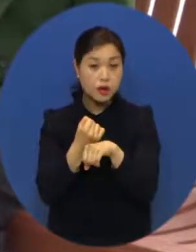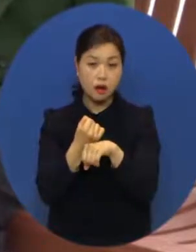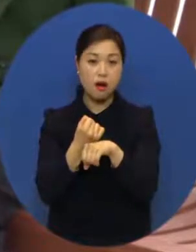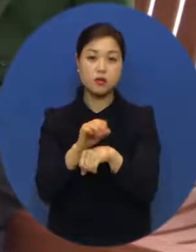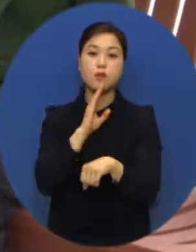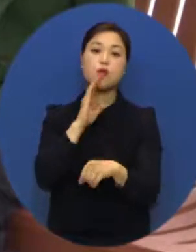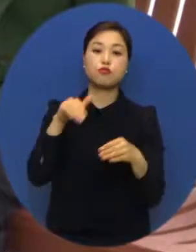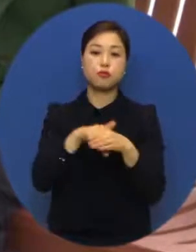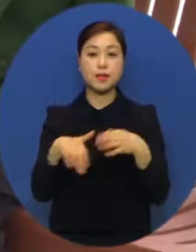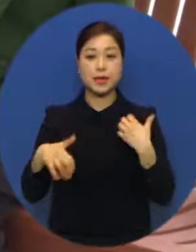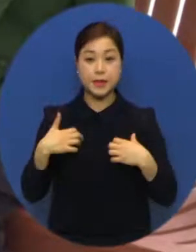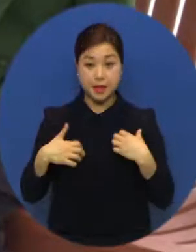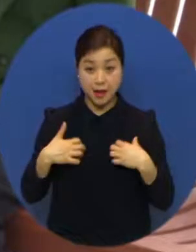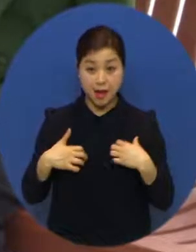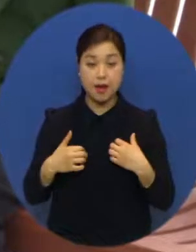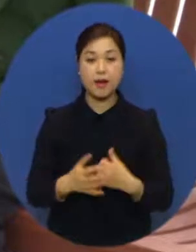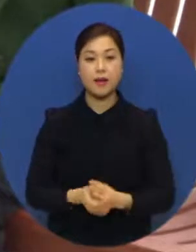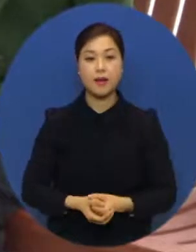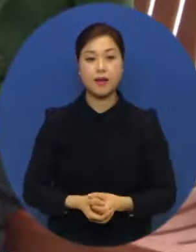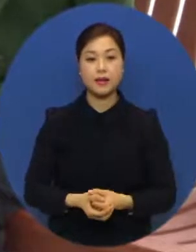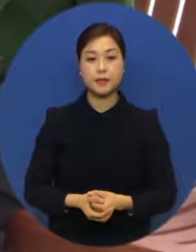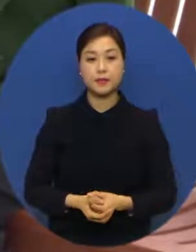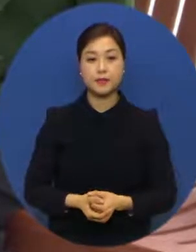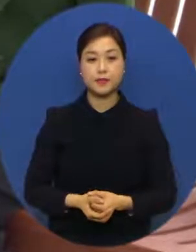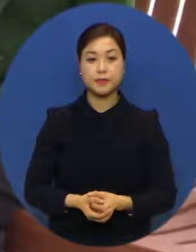재밌다. 그러다가